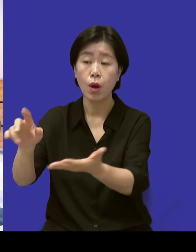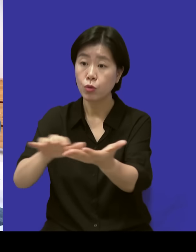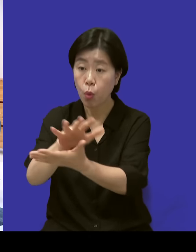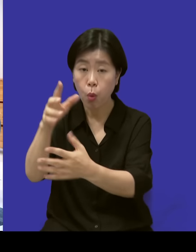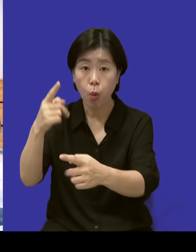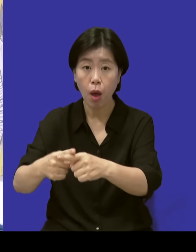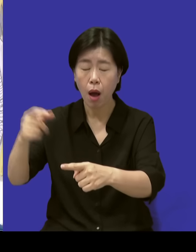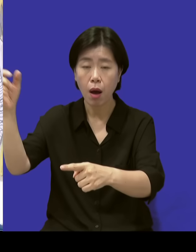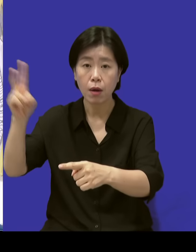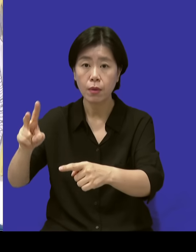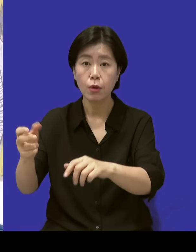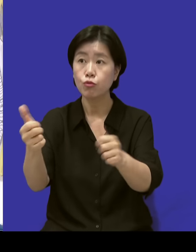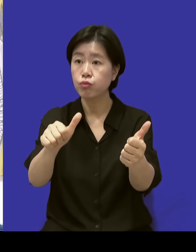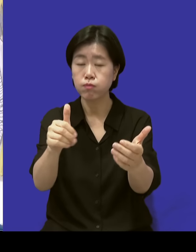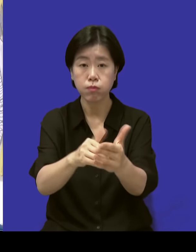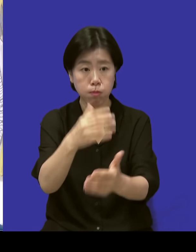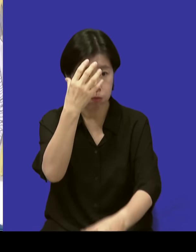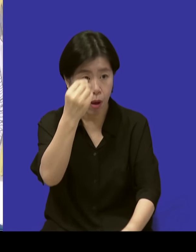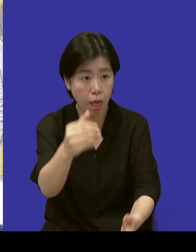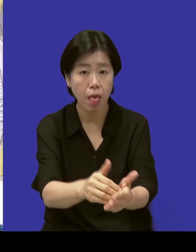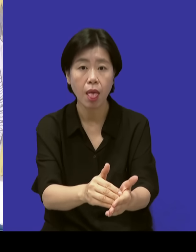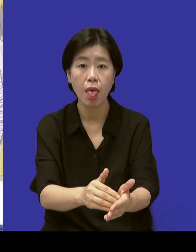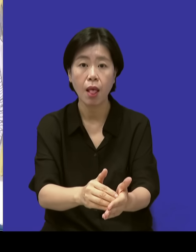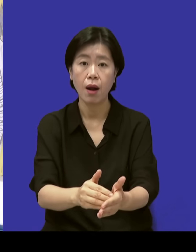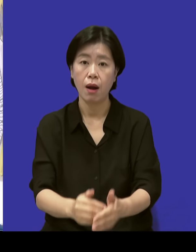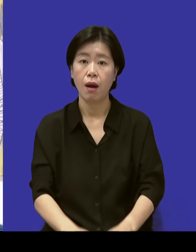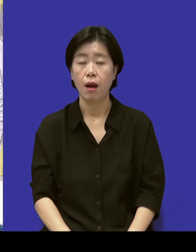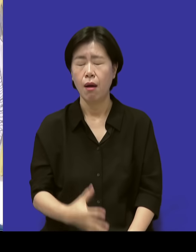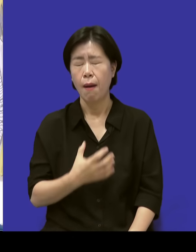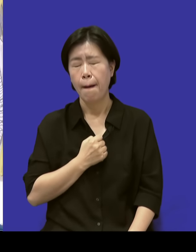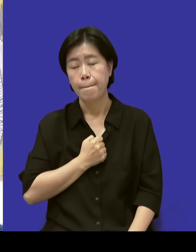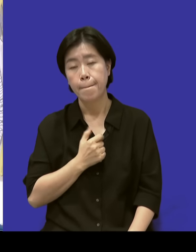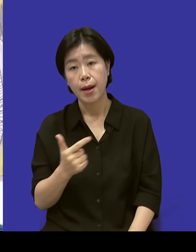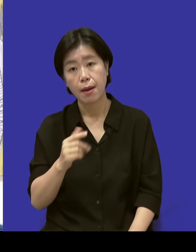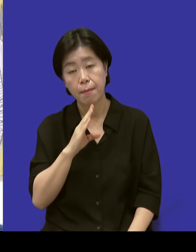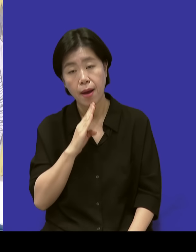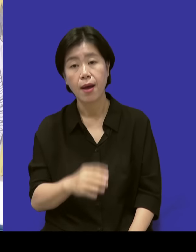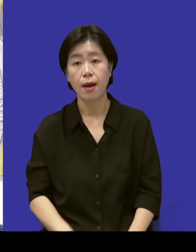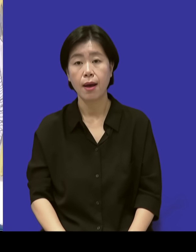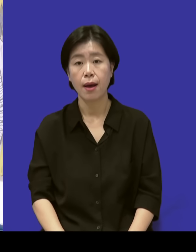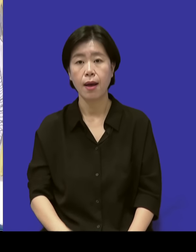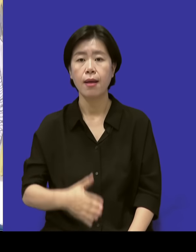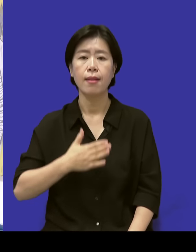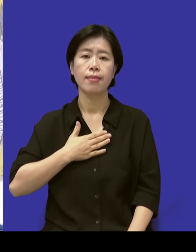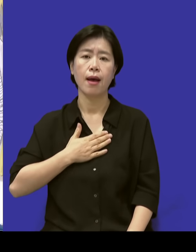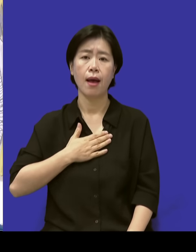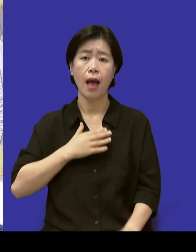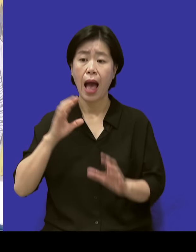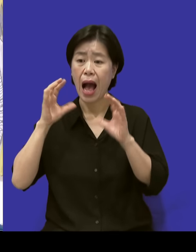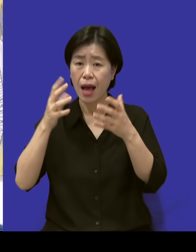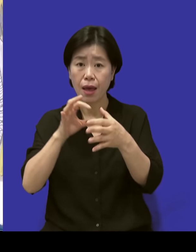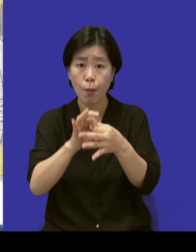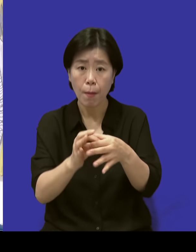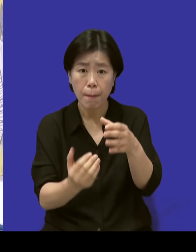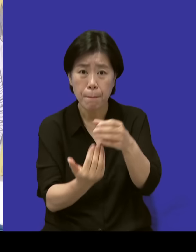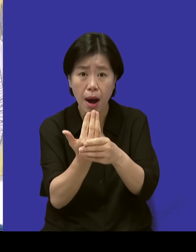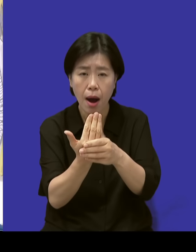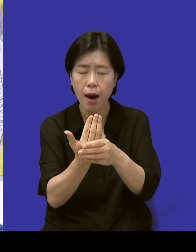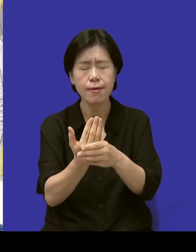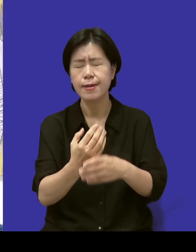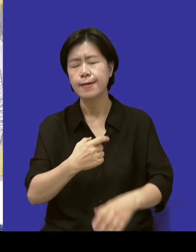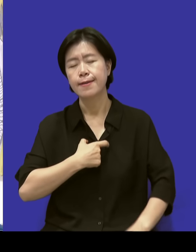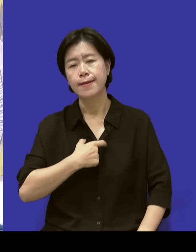그렇죠. 저는 너무, 그리고 아이들에 대한 그런 죄는 내가 너무 싫어하거든요. 예. 근데